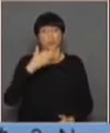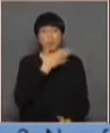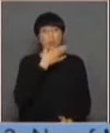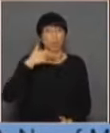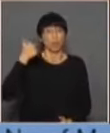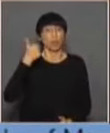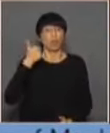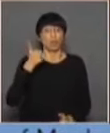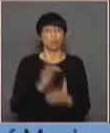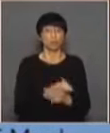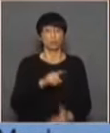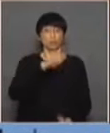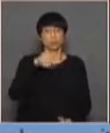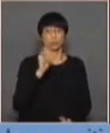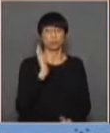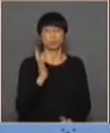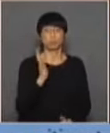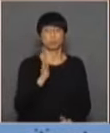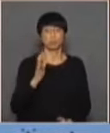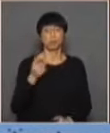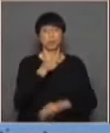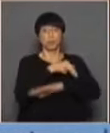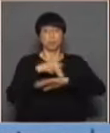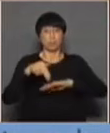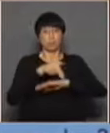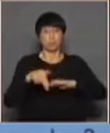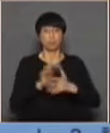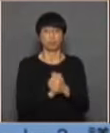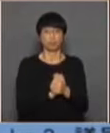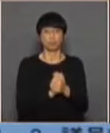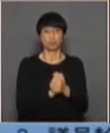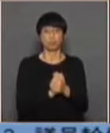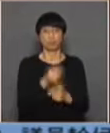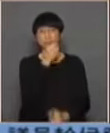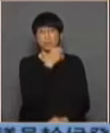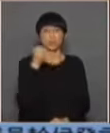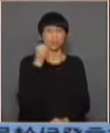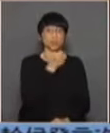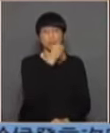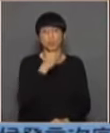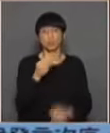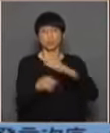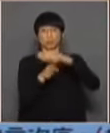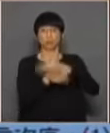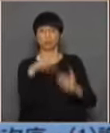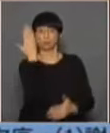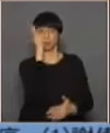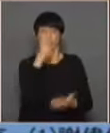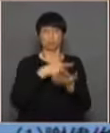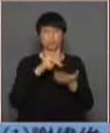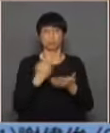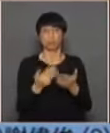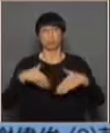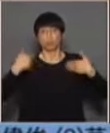的1540平方米预留空间，更有卡拉 OK 房、镜面舞蹈室、康乐